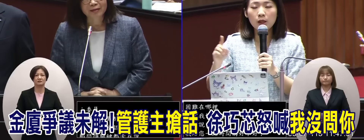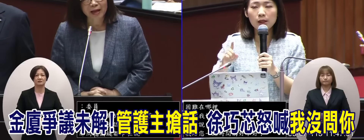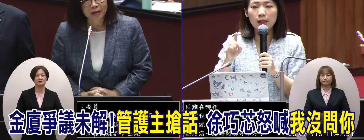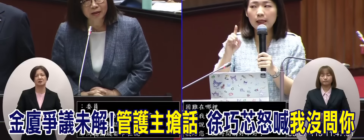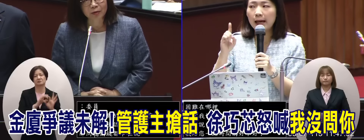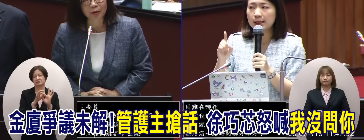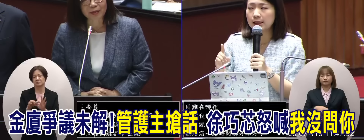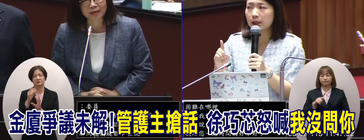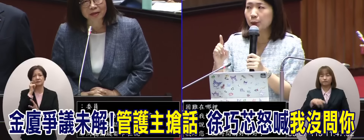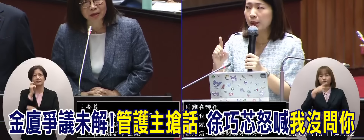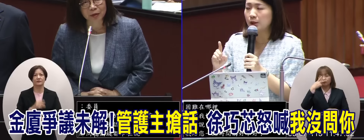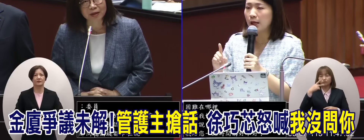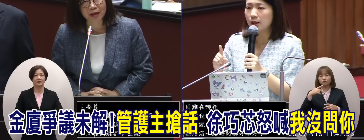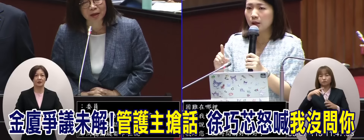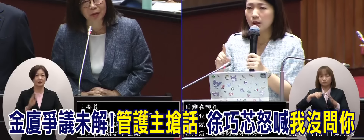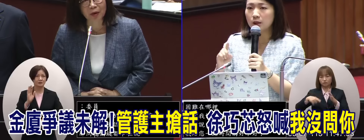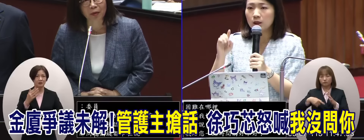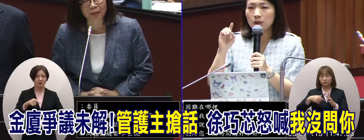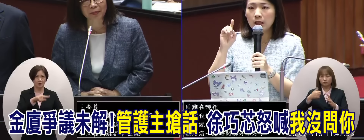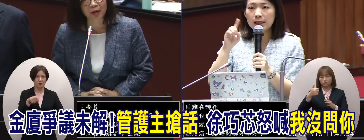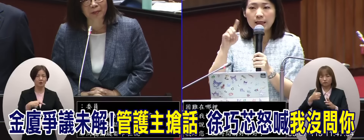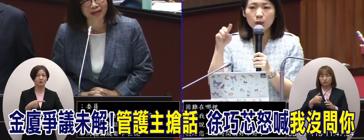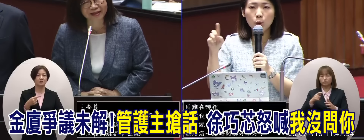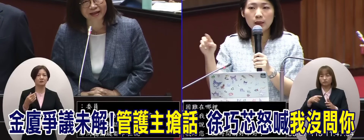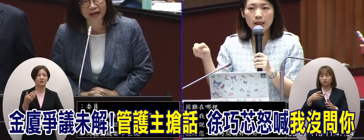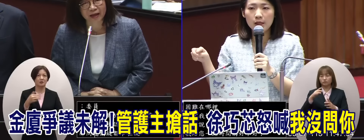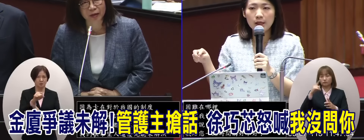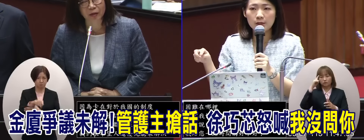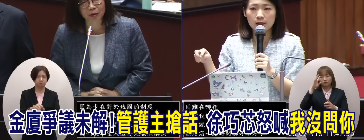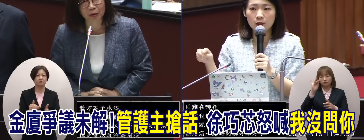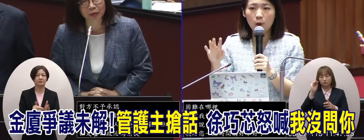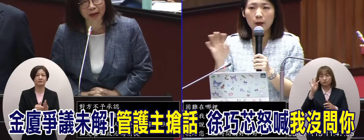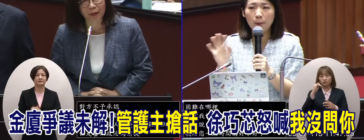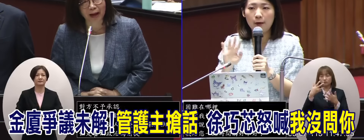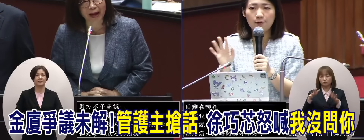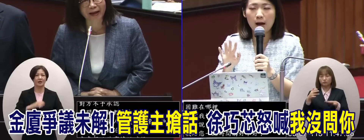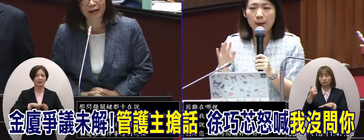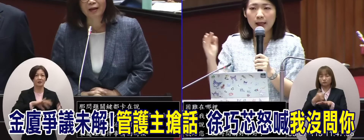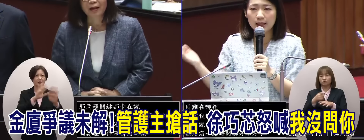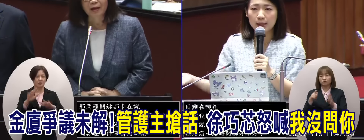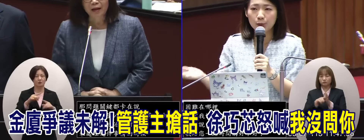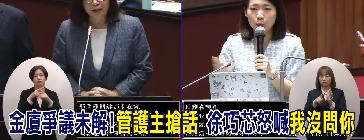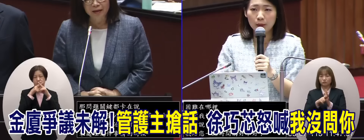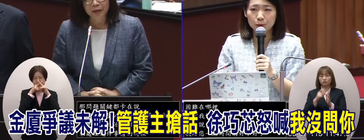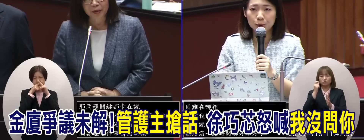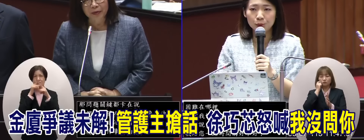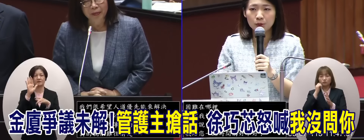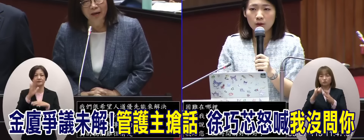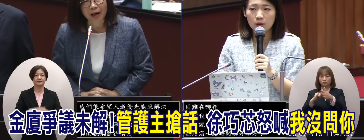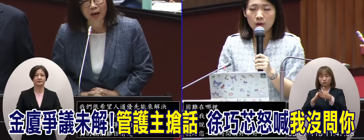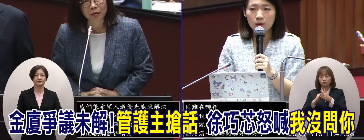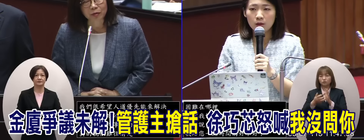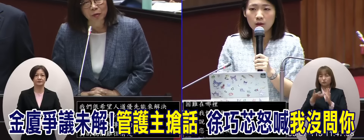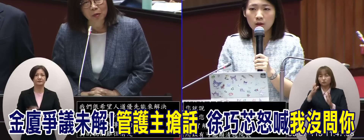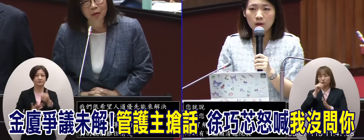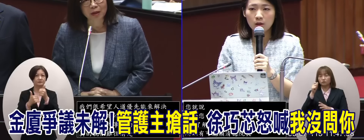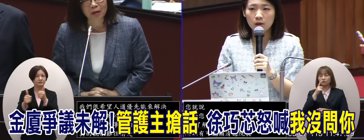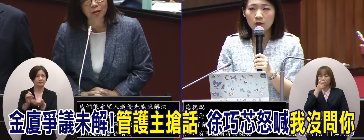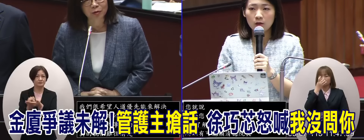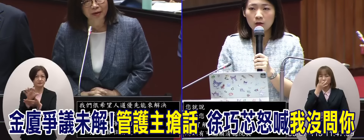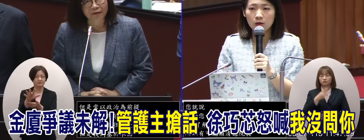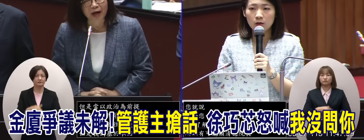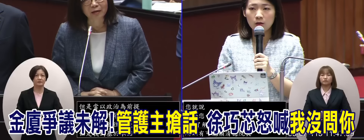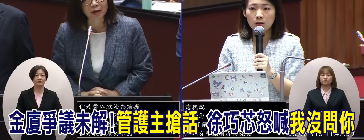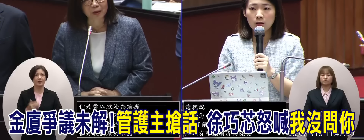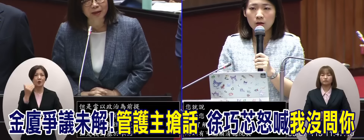以有可能赖清德院长的一千多天任期都没有办法把遗体运回去。 跟委员报告，如果能